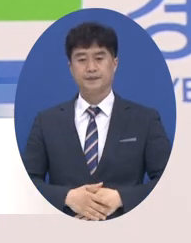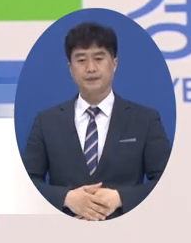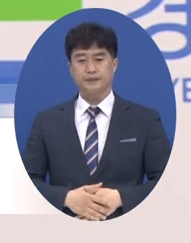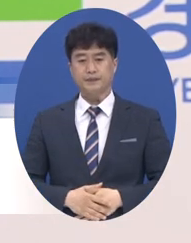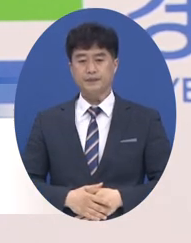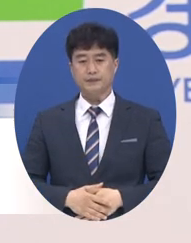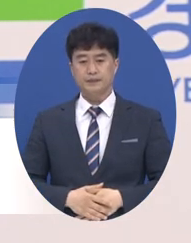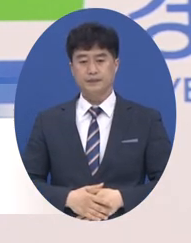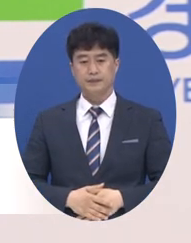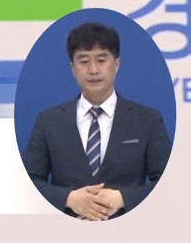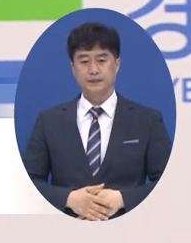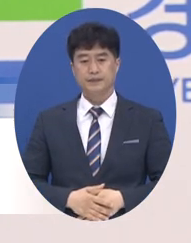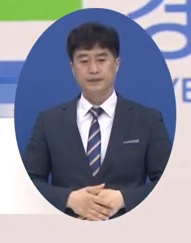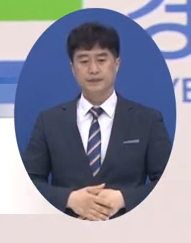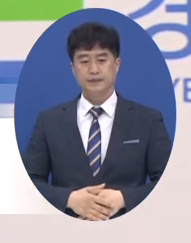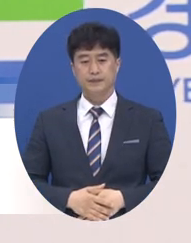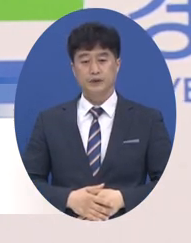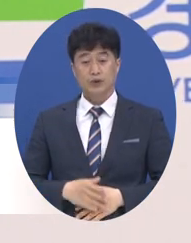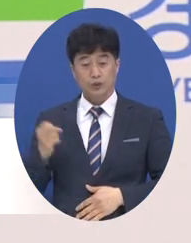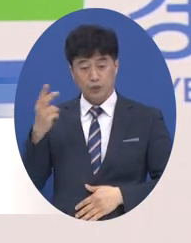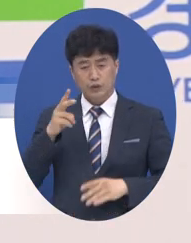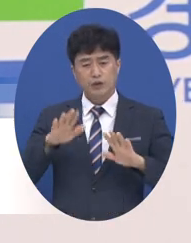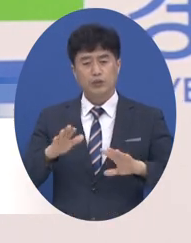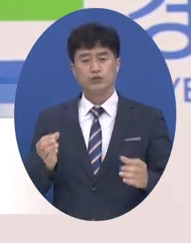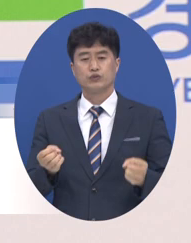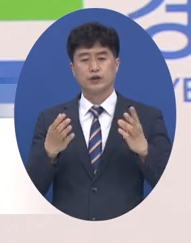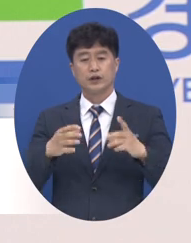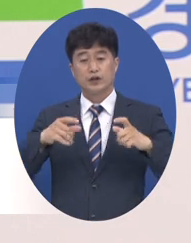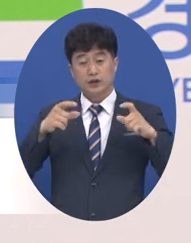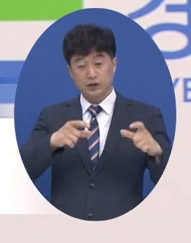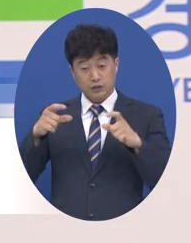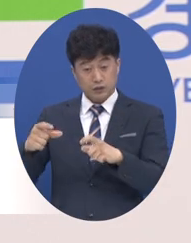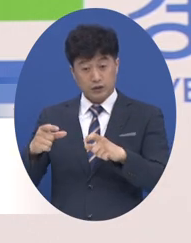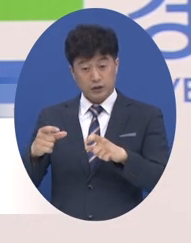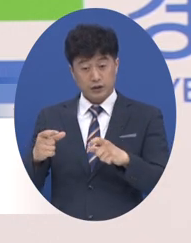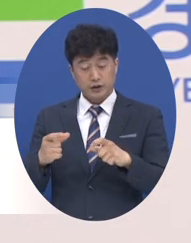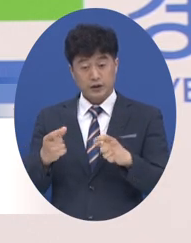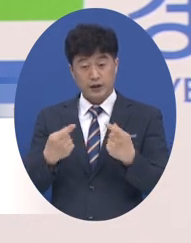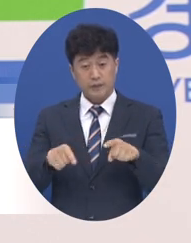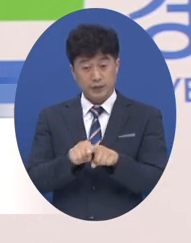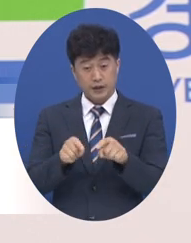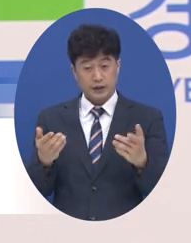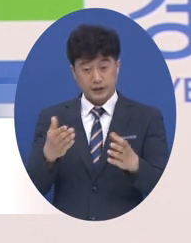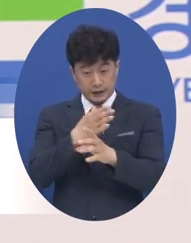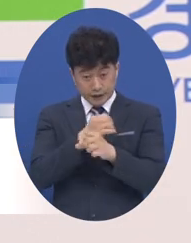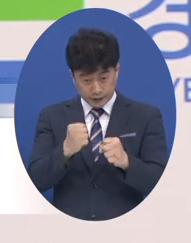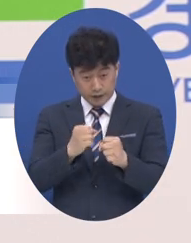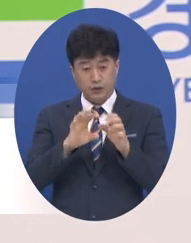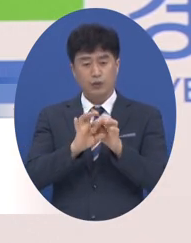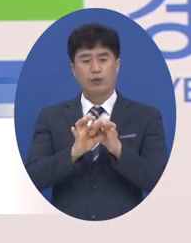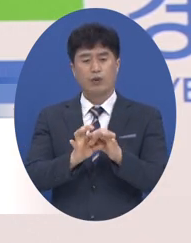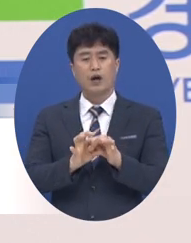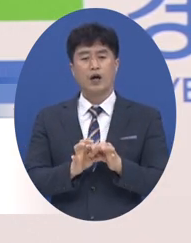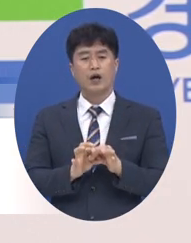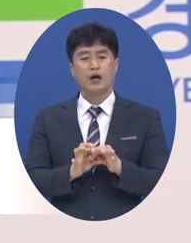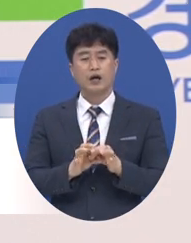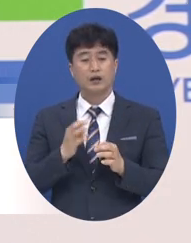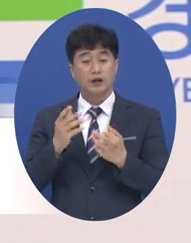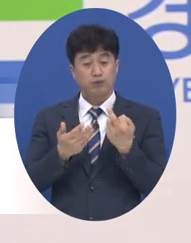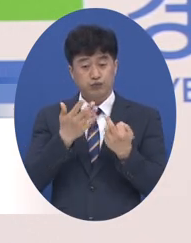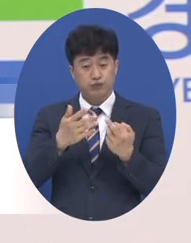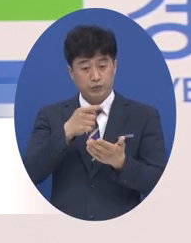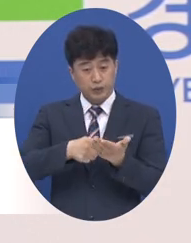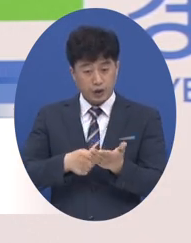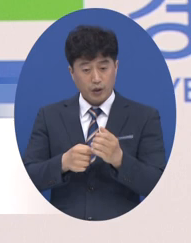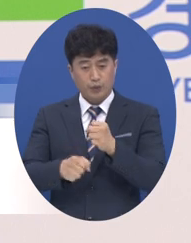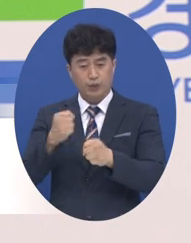합니다 얼루어 이번 행사가 지역 간에 서로 협업을 통한 3볼 tg 복구